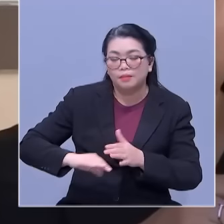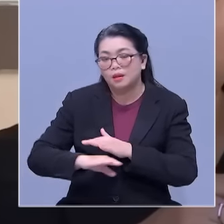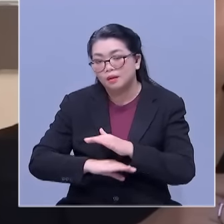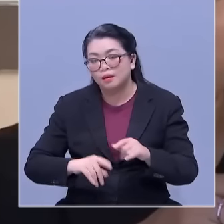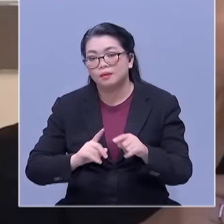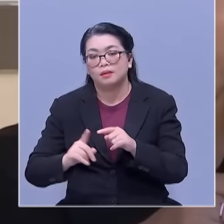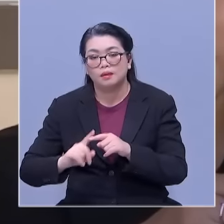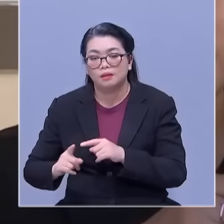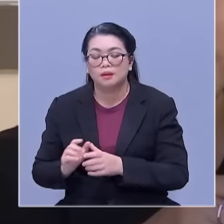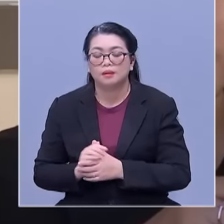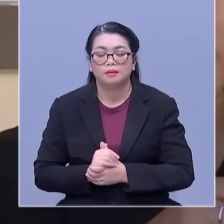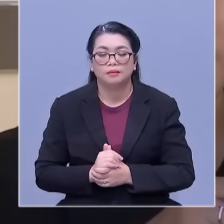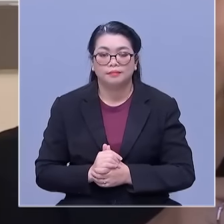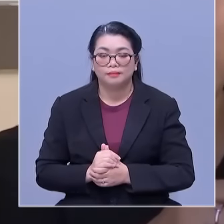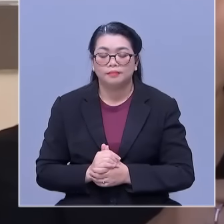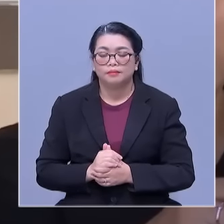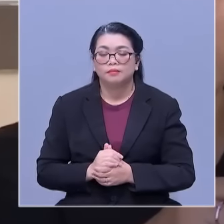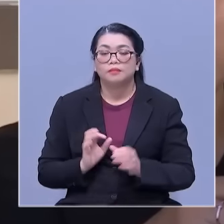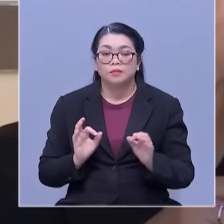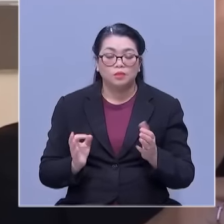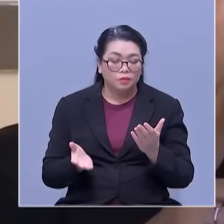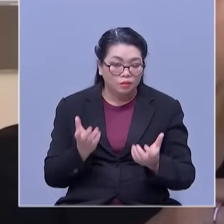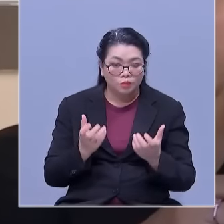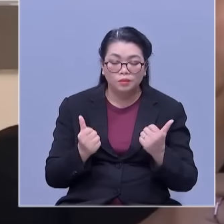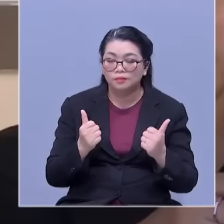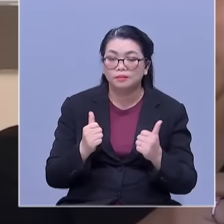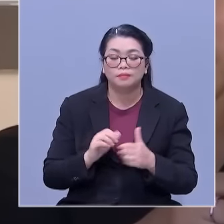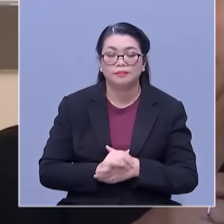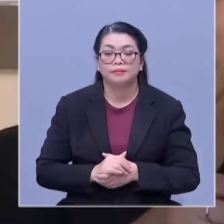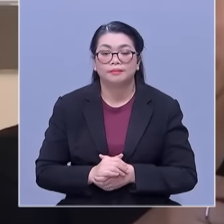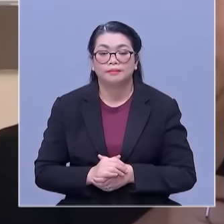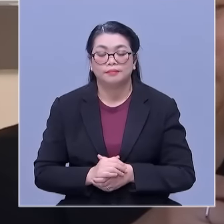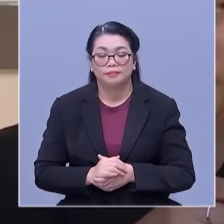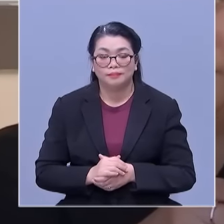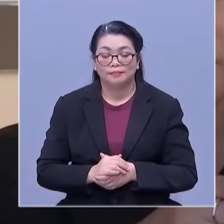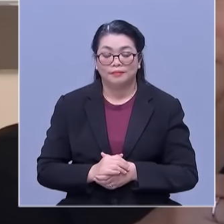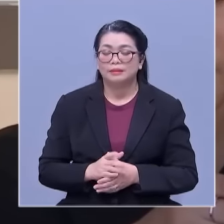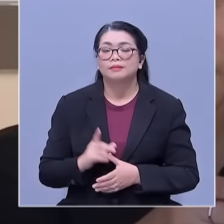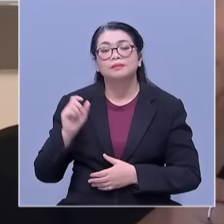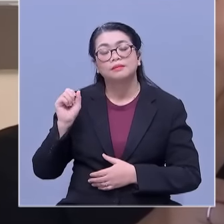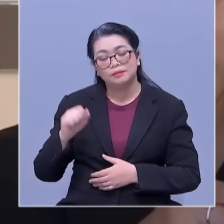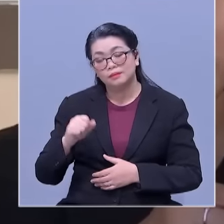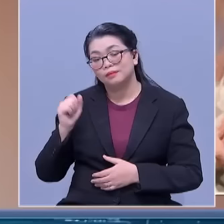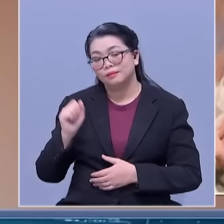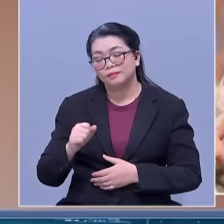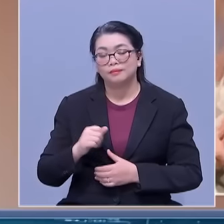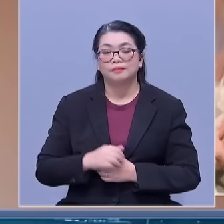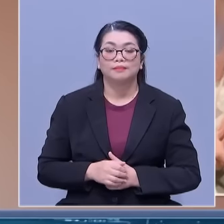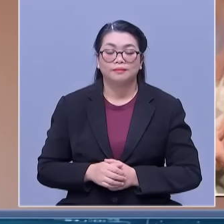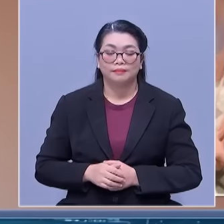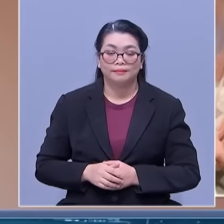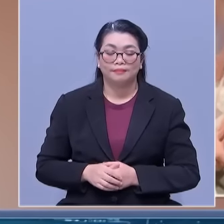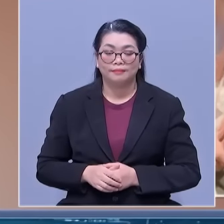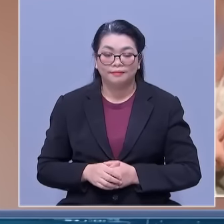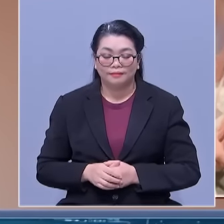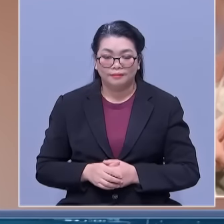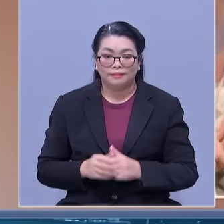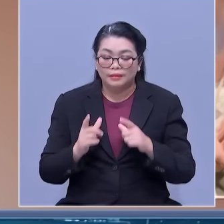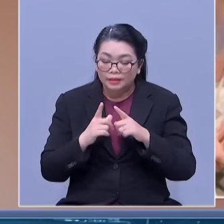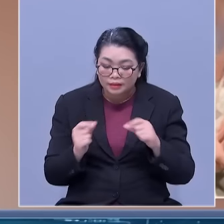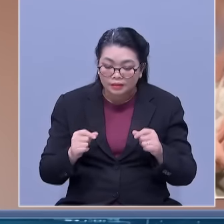นะครับมันสมพงกันหมดครับ ได้ครับให้ปากคำของเขาคือน้ำหนักพอเชื่อถือได้ ใช่ครับใช่ครับครับ ส่ว